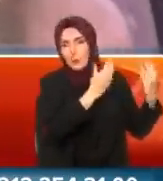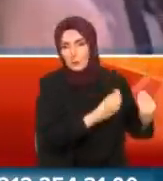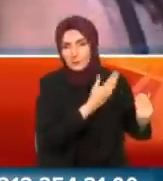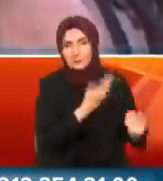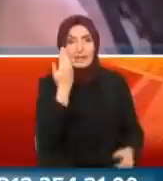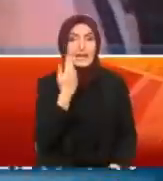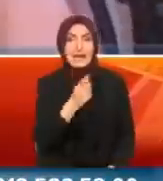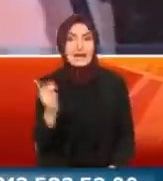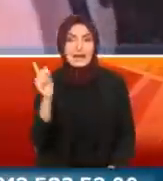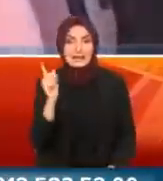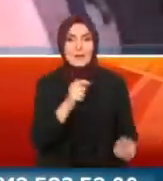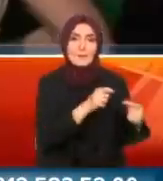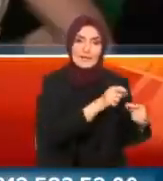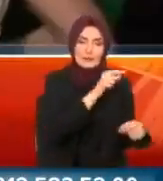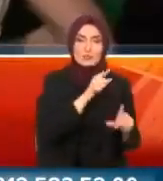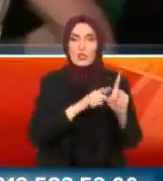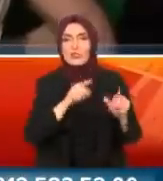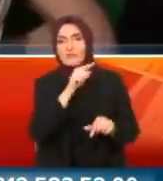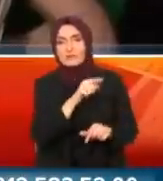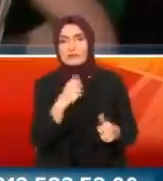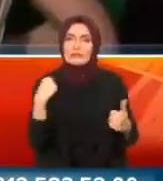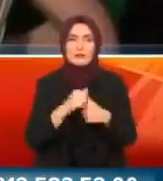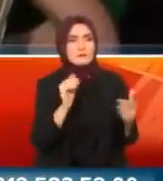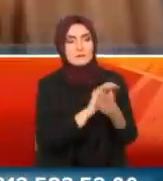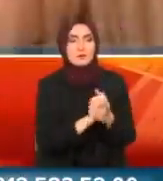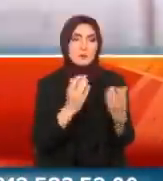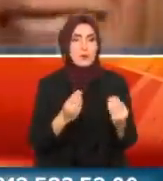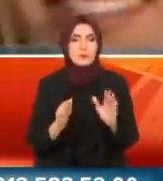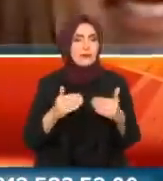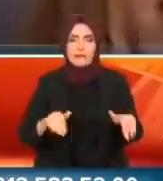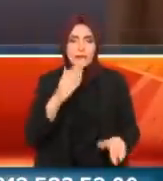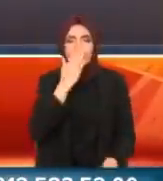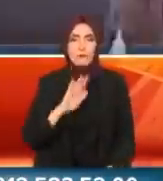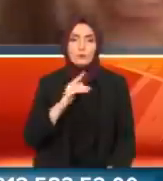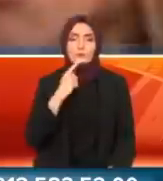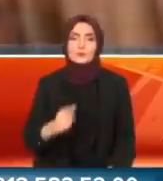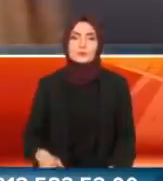Pitt ve Jennifer Aniston tekrar birleşmesinin önünde hiçbir engel kalmadı.